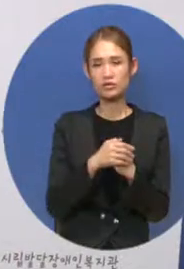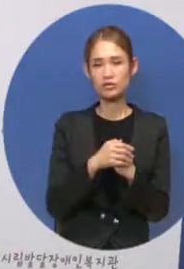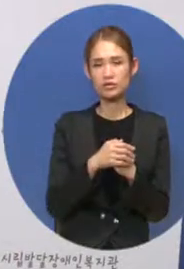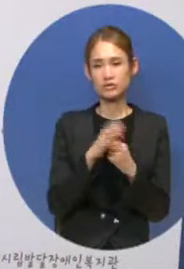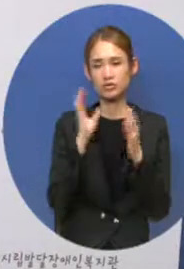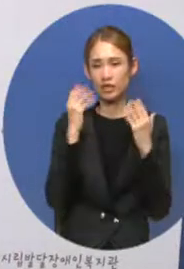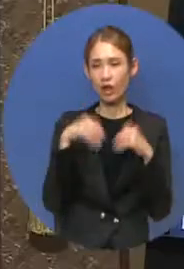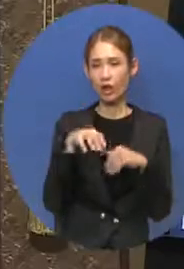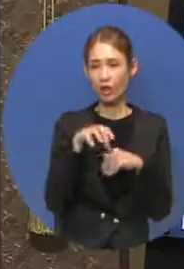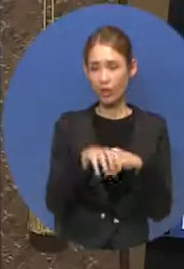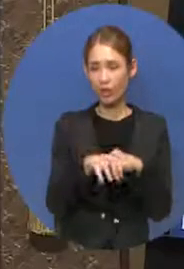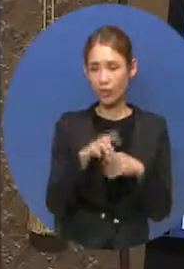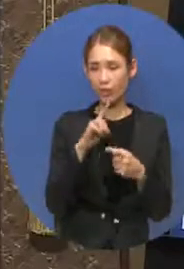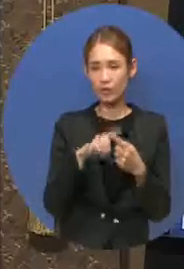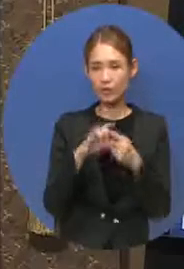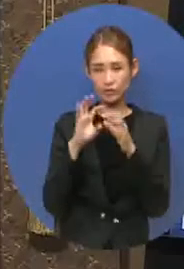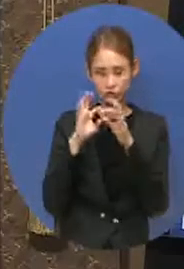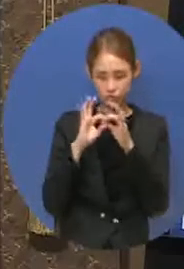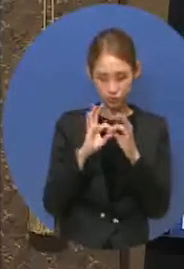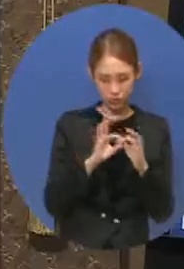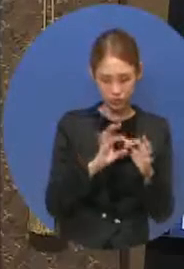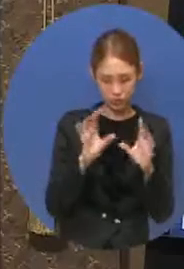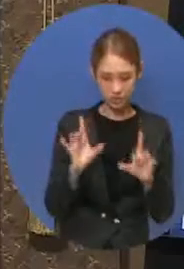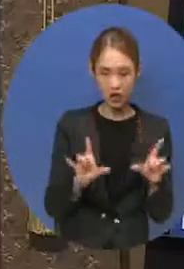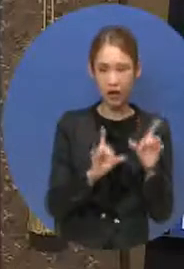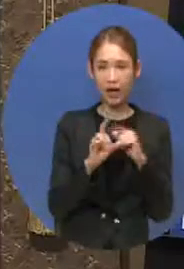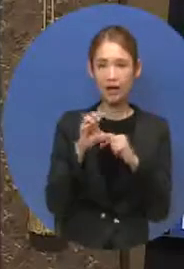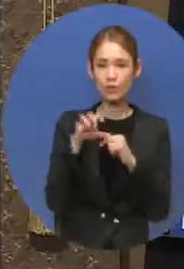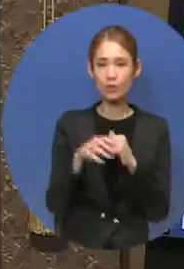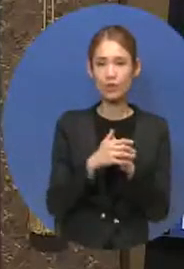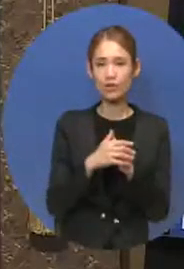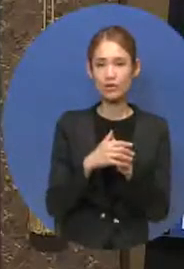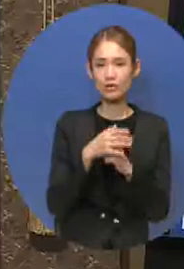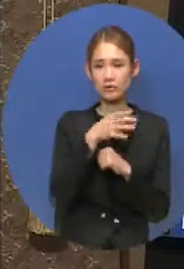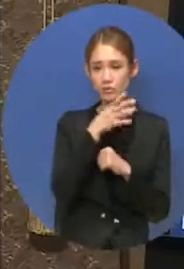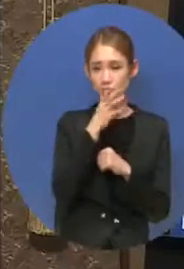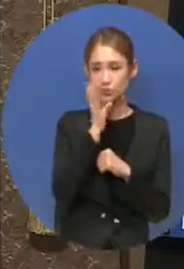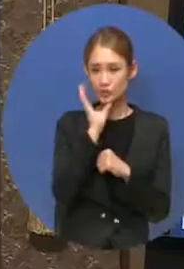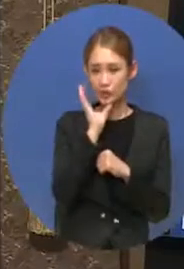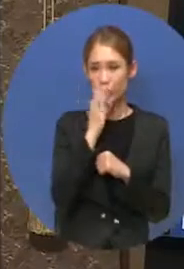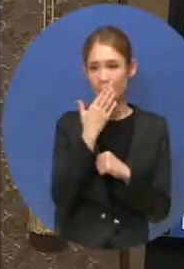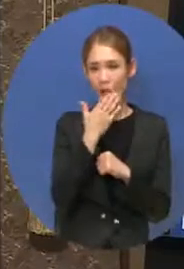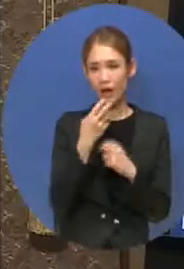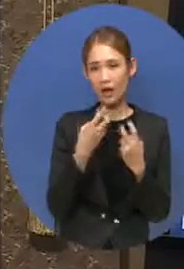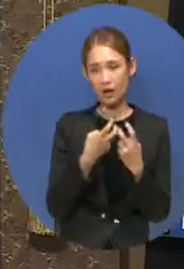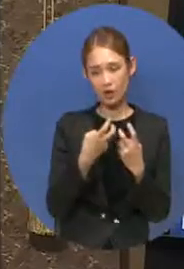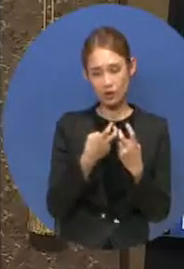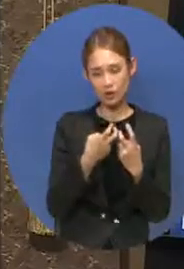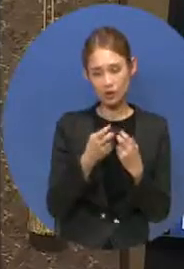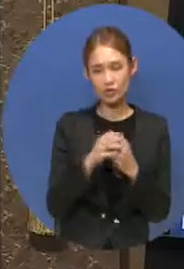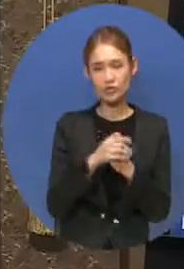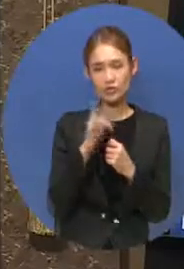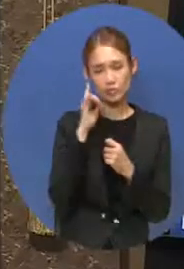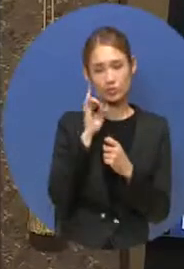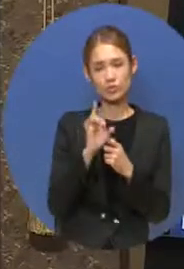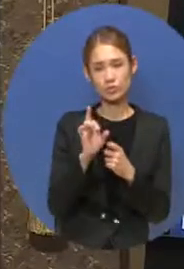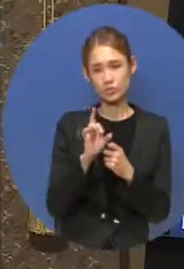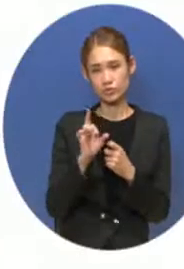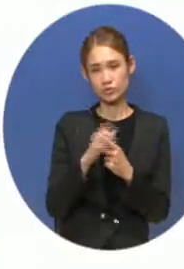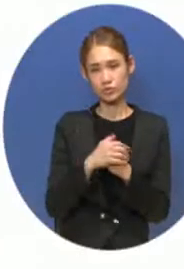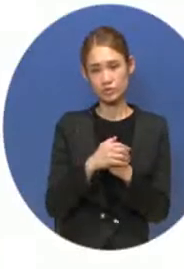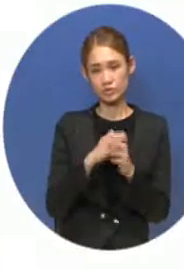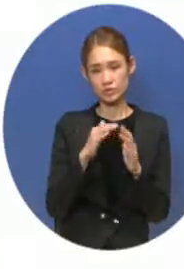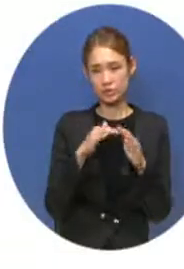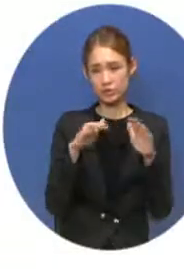곳에서 쭉 살고 있던 그 삼투에서 어떻게 하면 나이 들어갈 수 있을까를 고민하게 되는 것인데요. 이웃